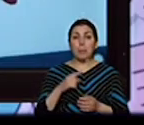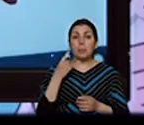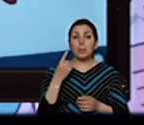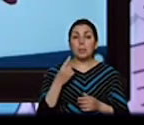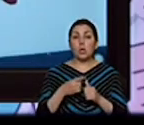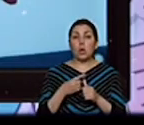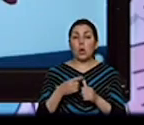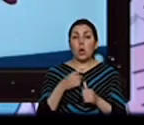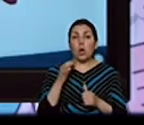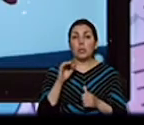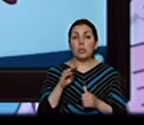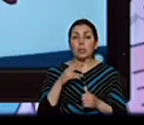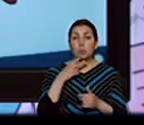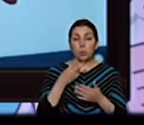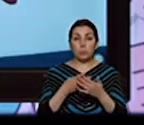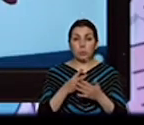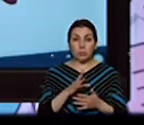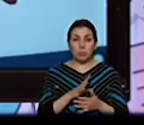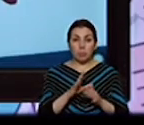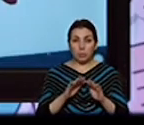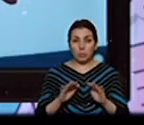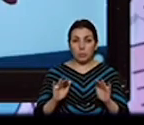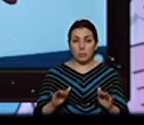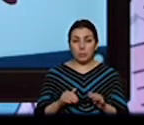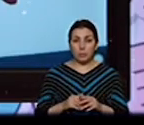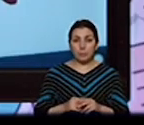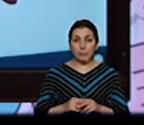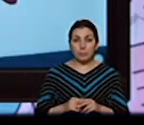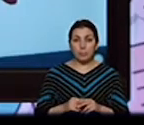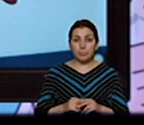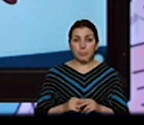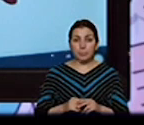Birlikdagi otlarni ko'rib chiqdingizmi bolajonlar?